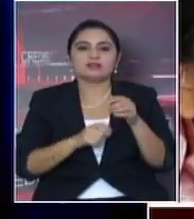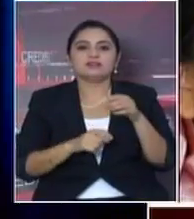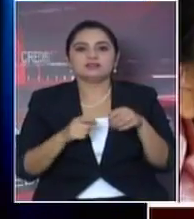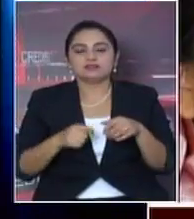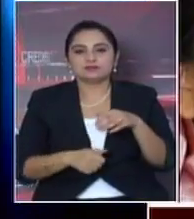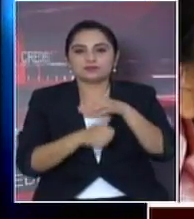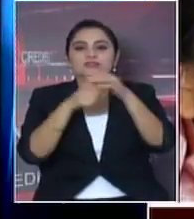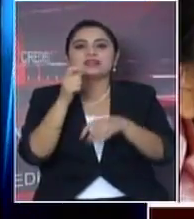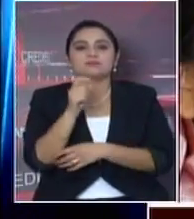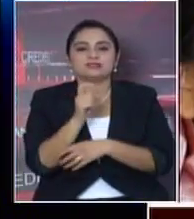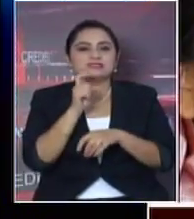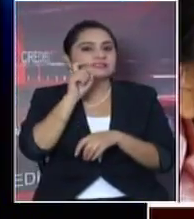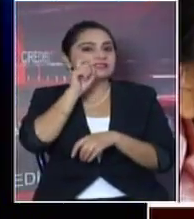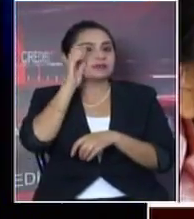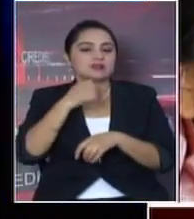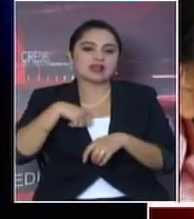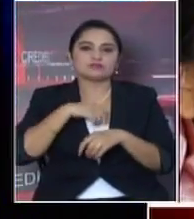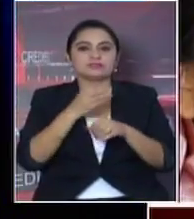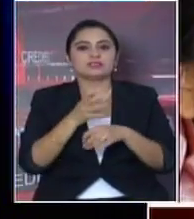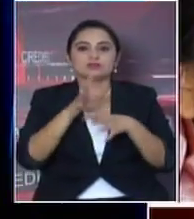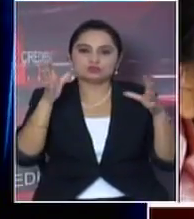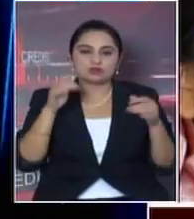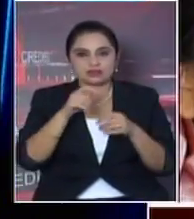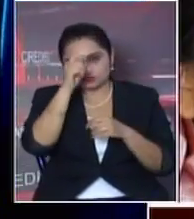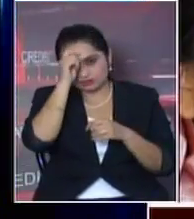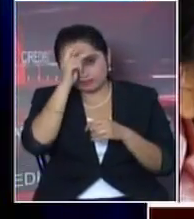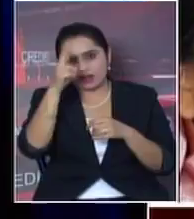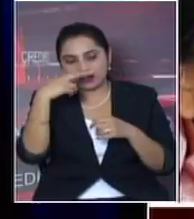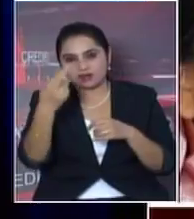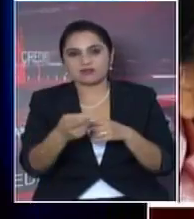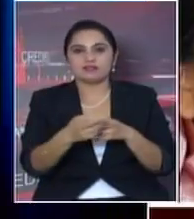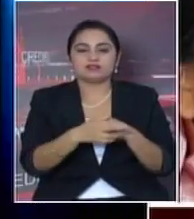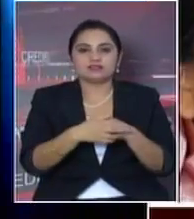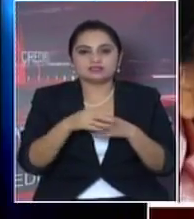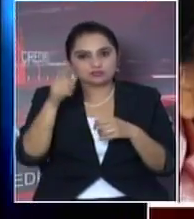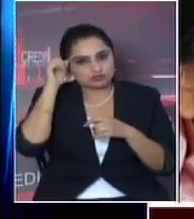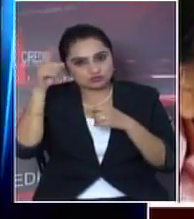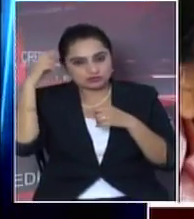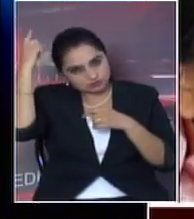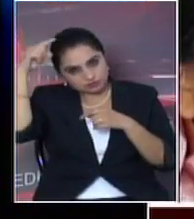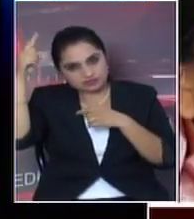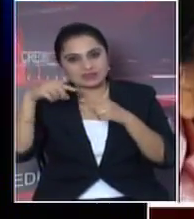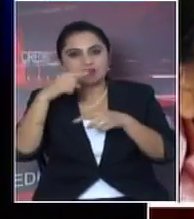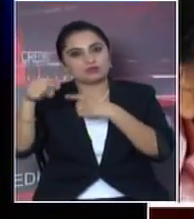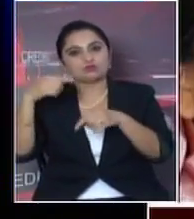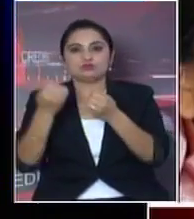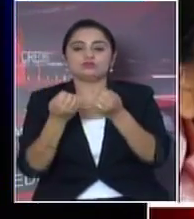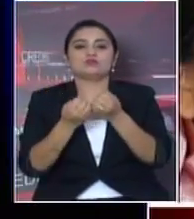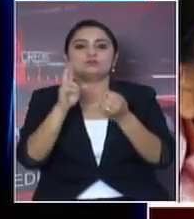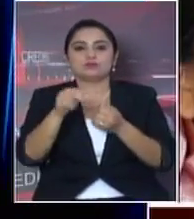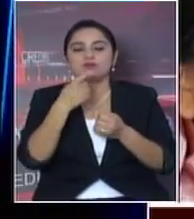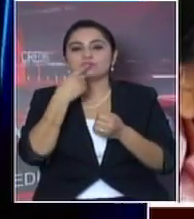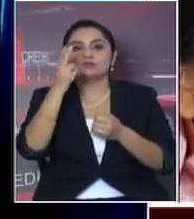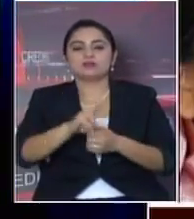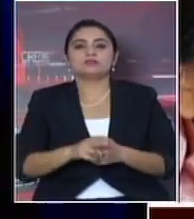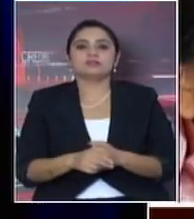देउवाले आफूभन्दा ठुलालाई सम्मान र आदर गर्ने संस्कारलाई अक्षुण्ण राख्नु हामी सबैको कर्तव्य भएको बताउनु